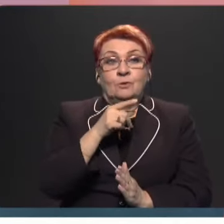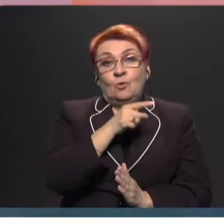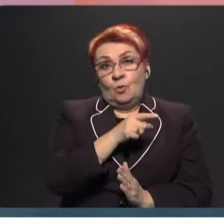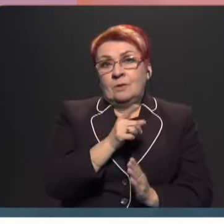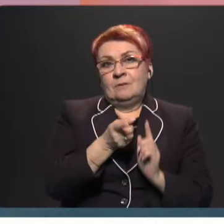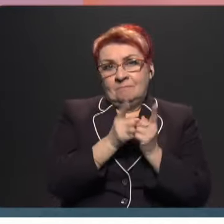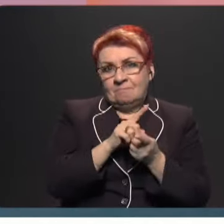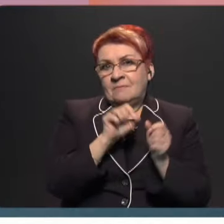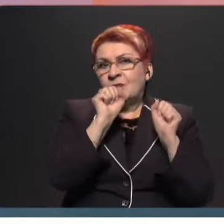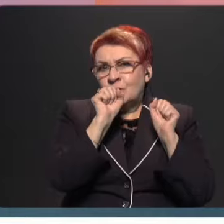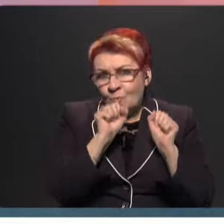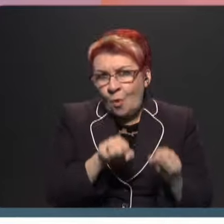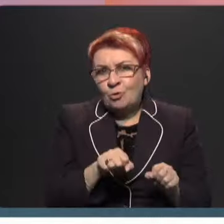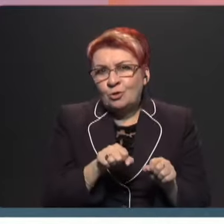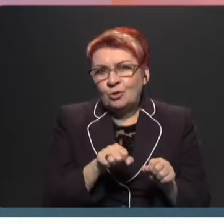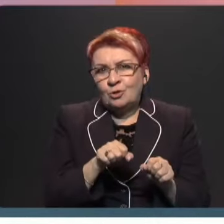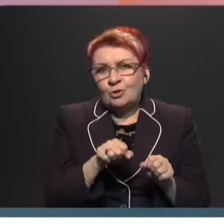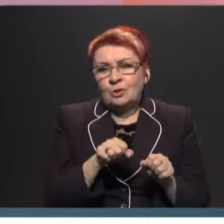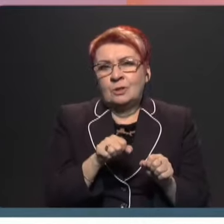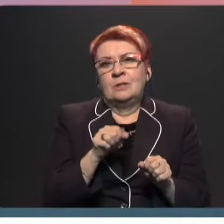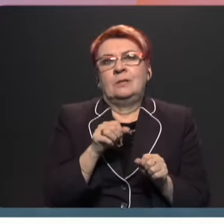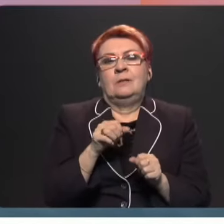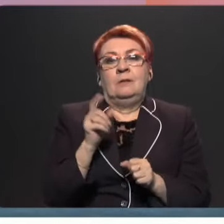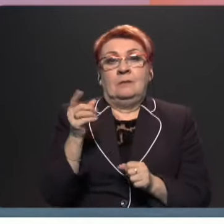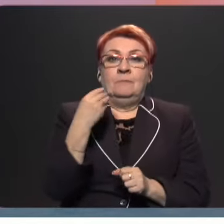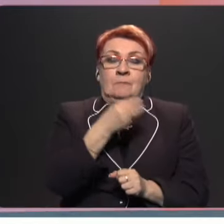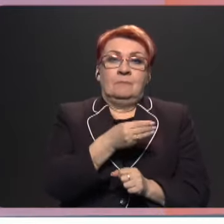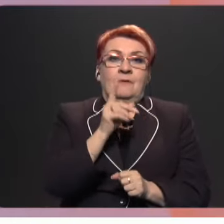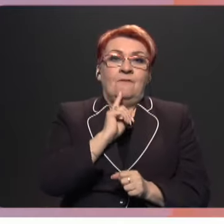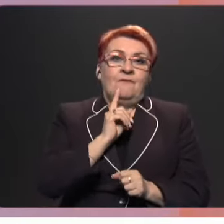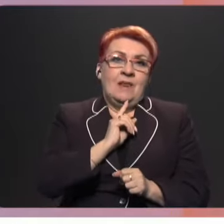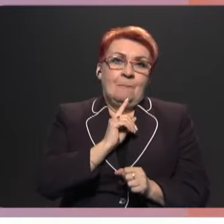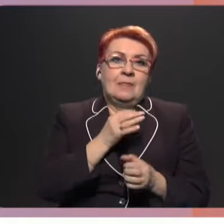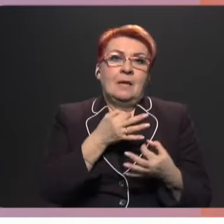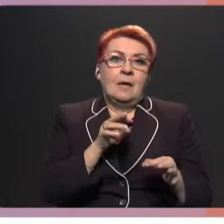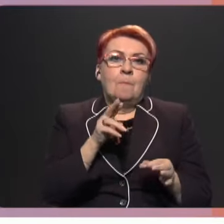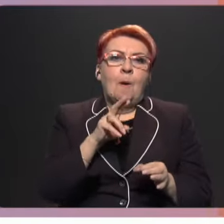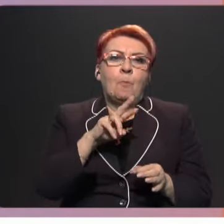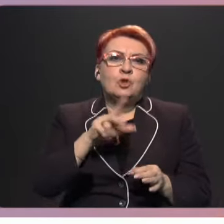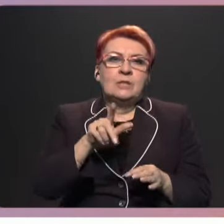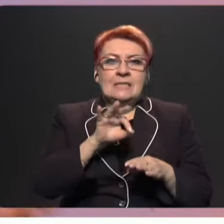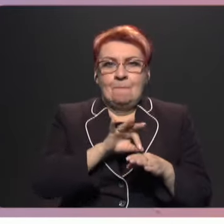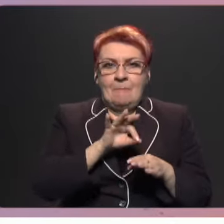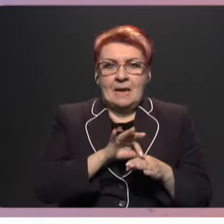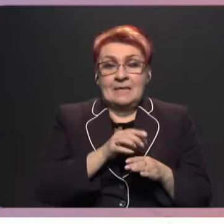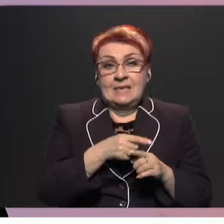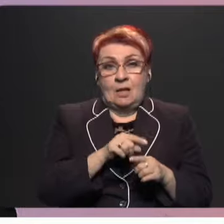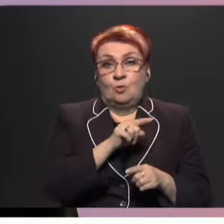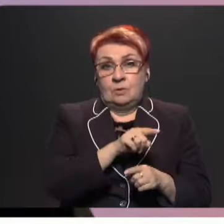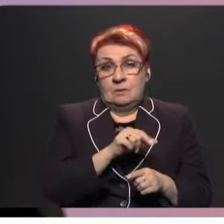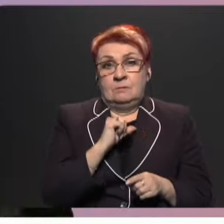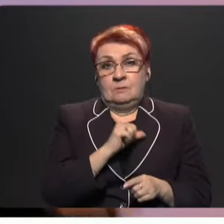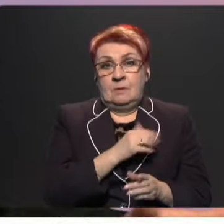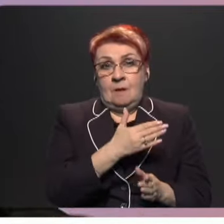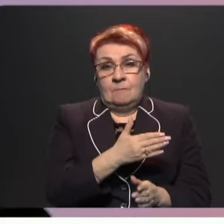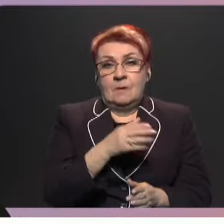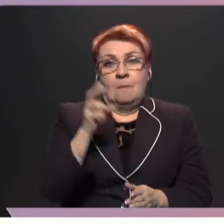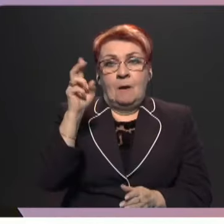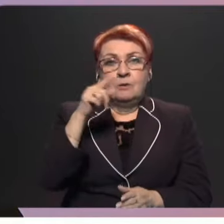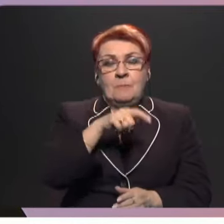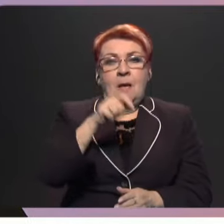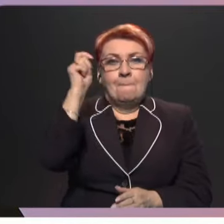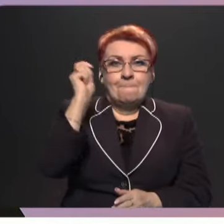или наоборот, совершенно безнадежен, то сможет дать тебе или временно какую-то болезнь, попустить тебе болезнь, которую ты шел сам. Не то, что Господь тебе